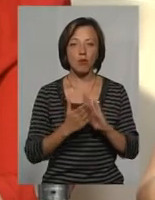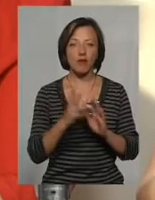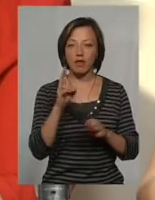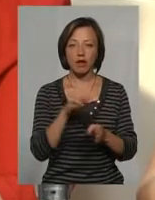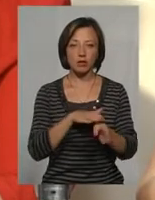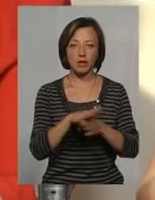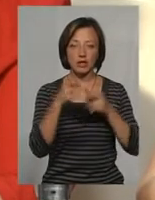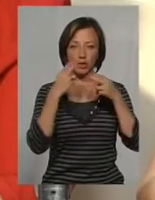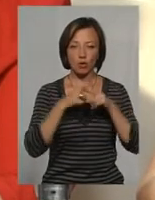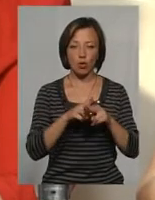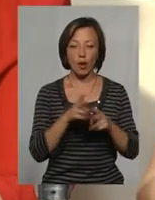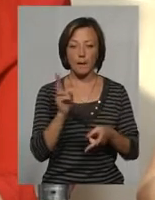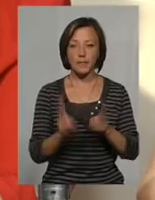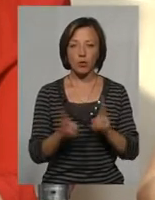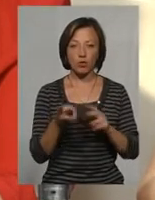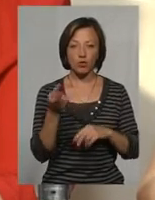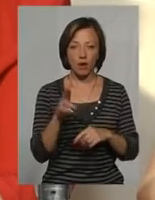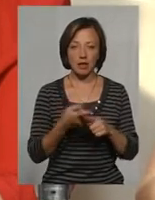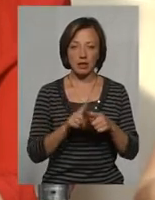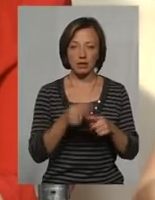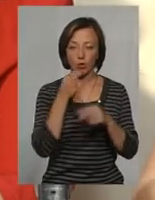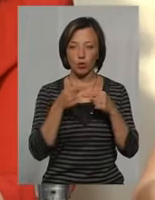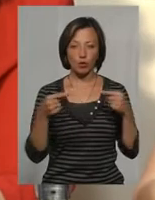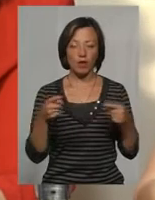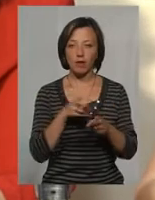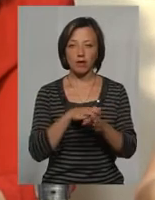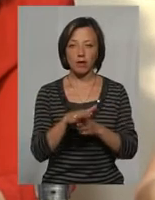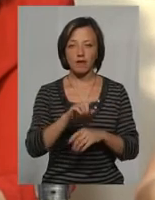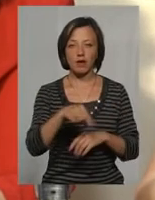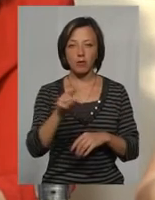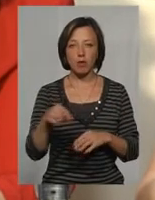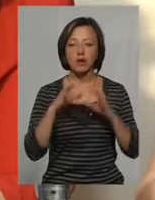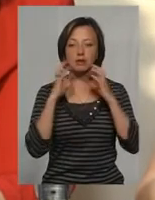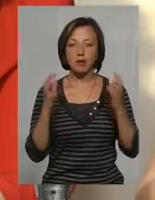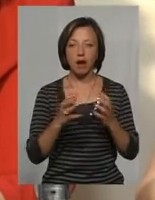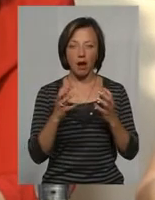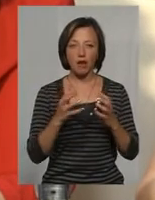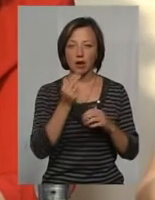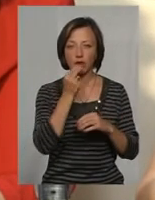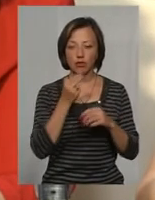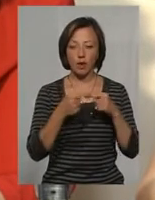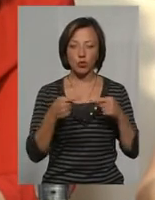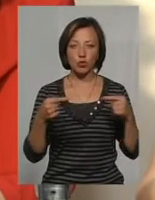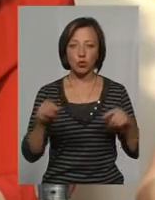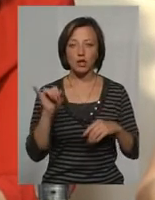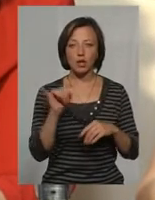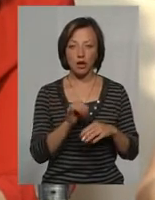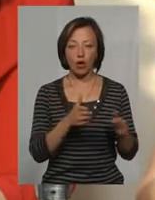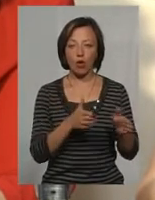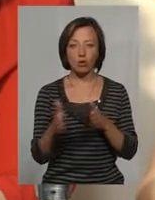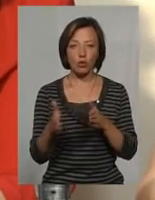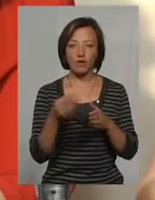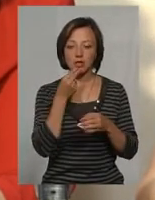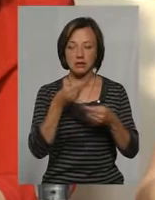дотримані технології приготування даних продуктів, не дотримані вимоги зберігання харчових продуктів і готових